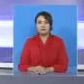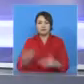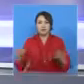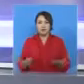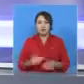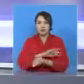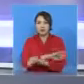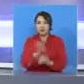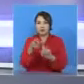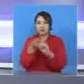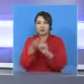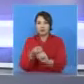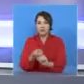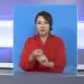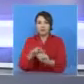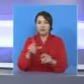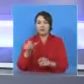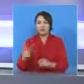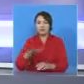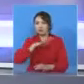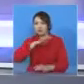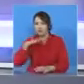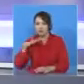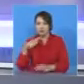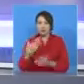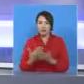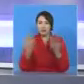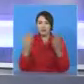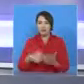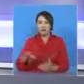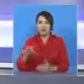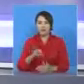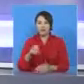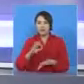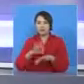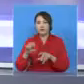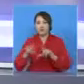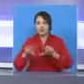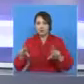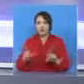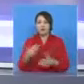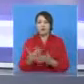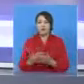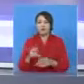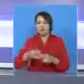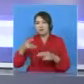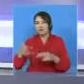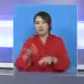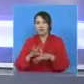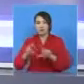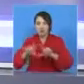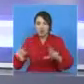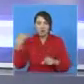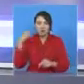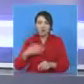Өңірде коронавирус инфекциясына шалдыққан адамдар саны күрт артты. Қазір облыстық фтизопульмонологиялық орталық теміржол ауруханасы мен